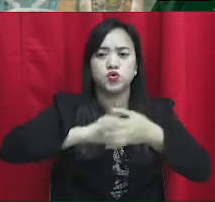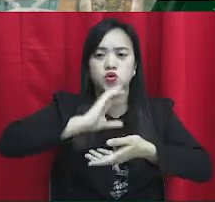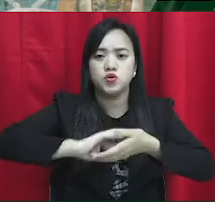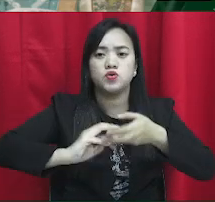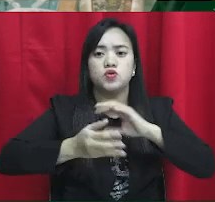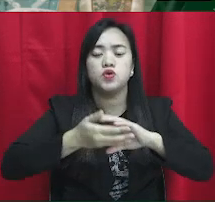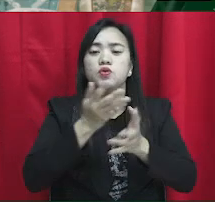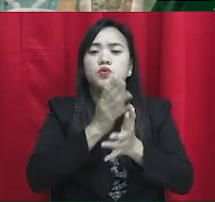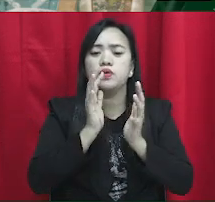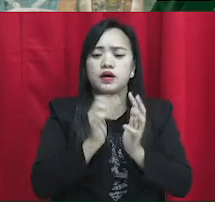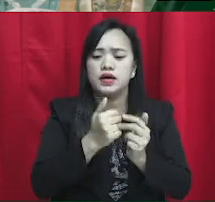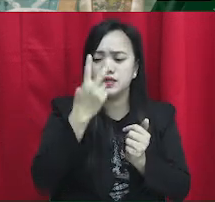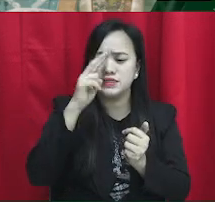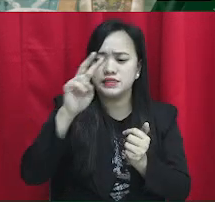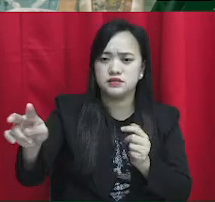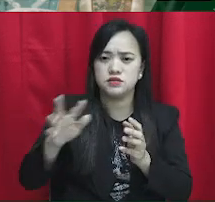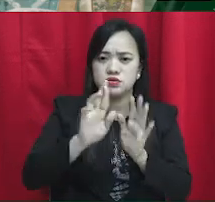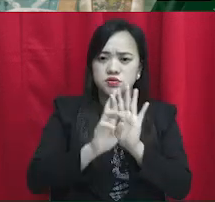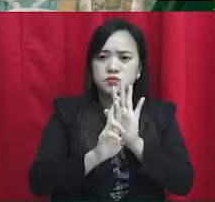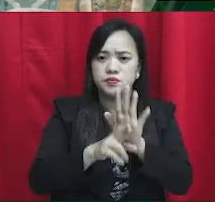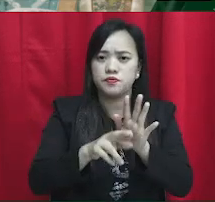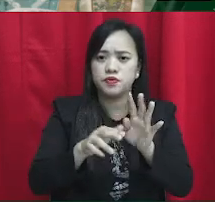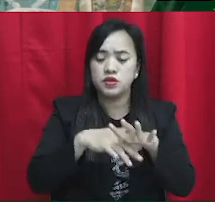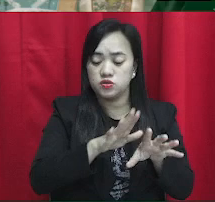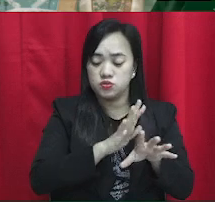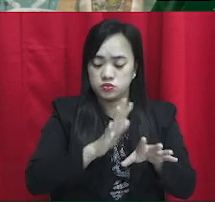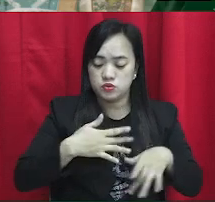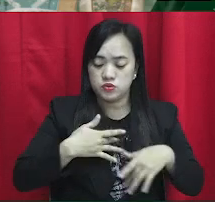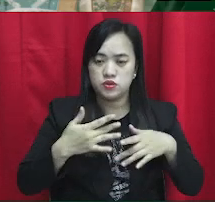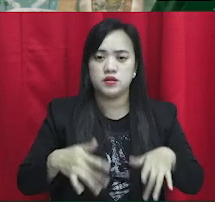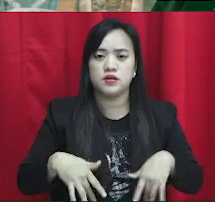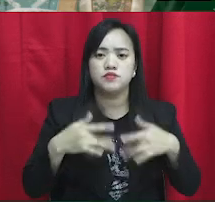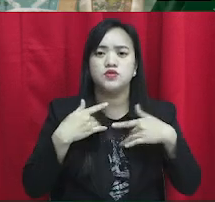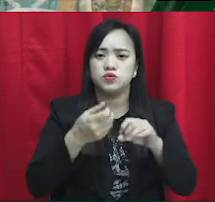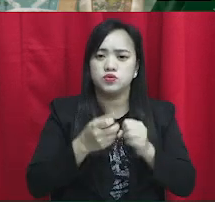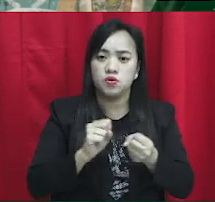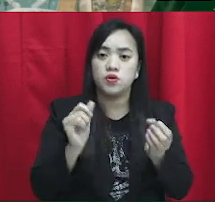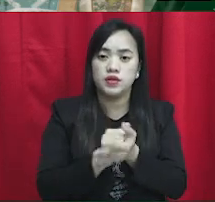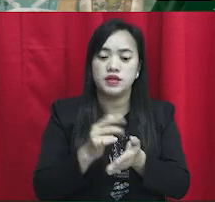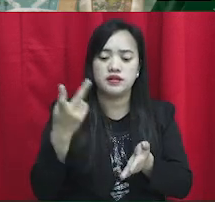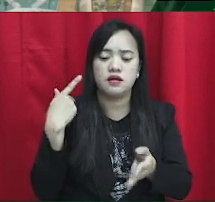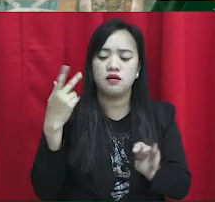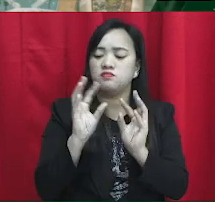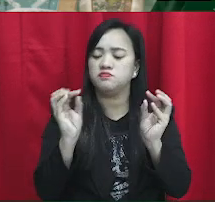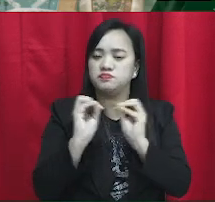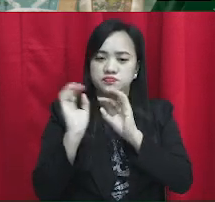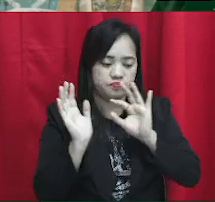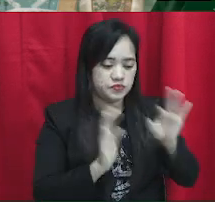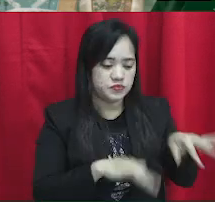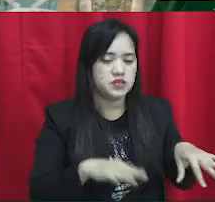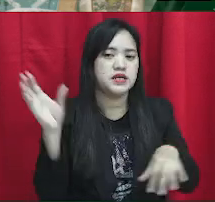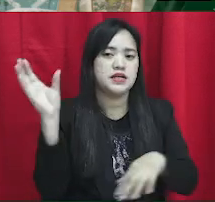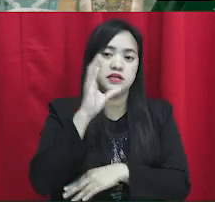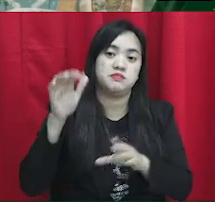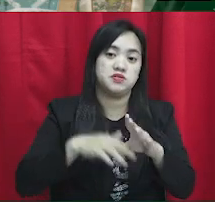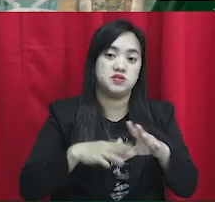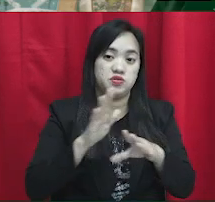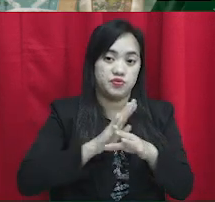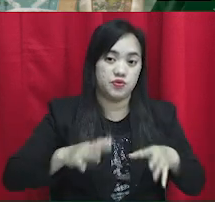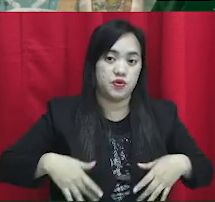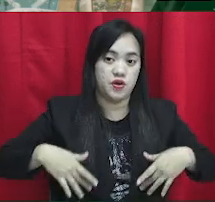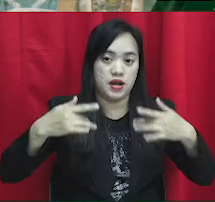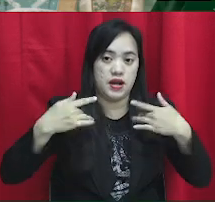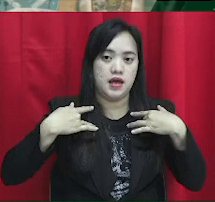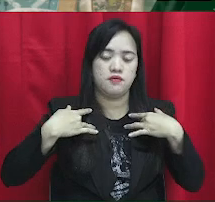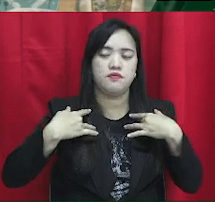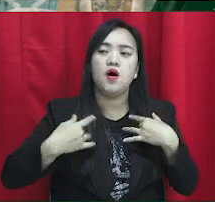can reflect on para hindi mawala ang Pasko sa pamilya, mailagay po ninyo sa inyong pong mga isipan. At tandaan niyo po,